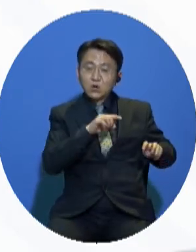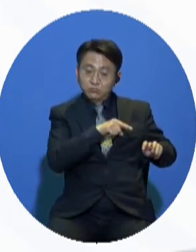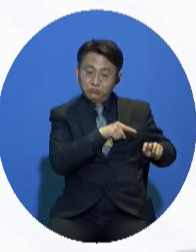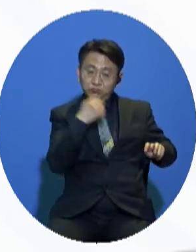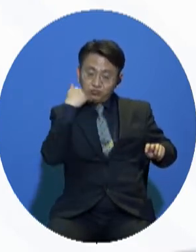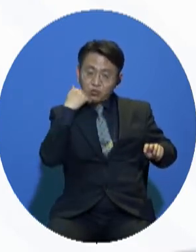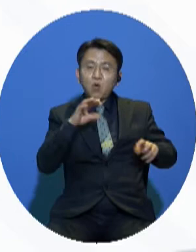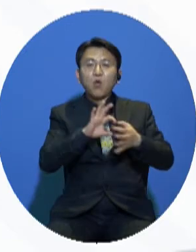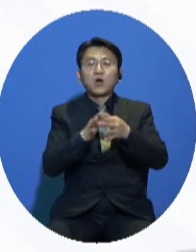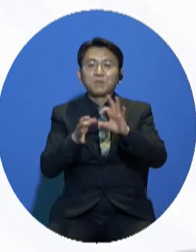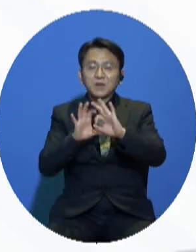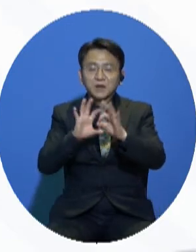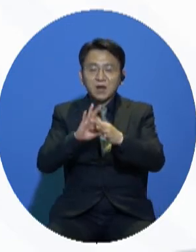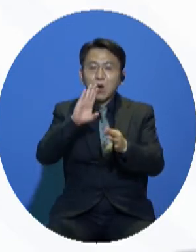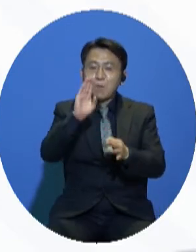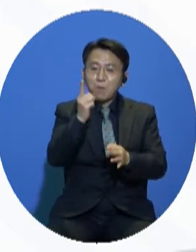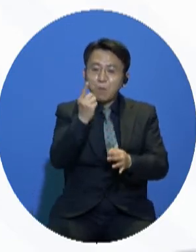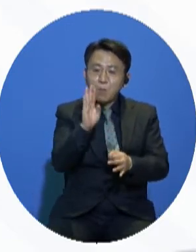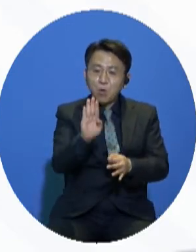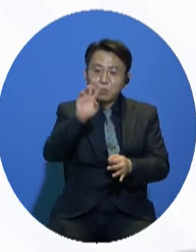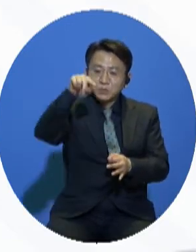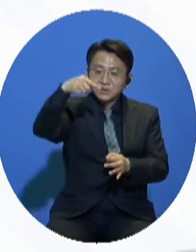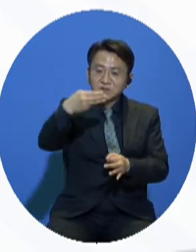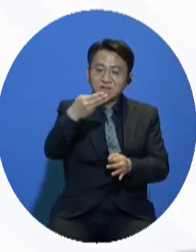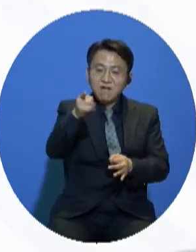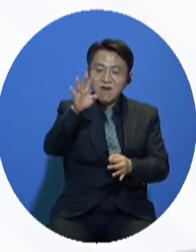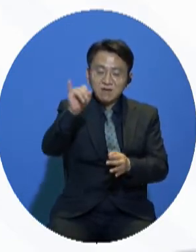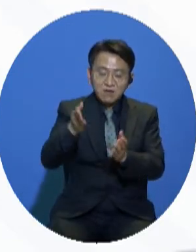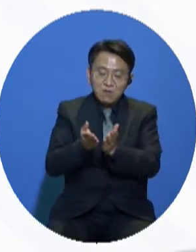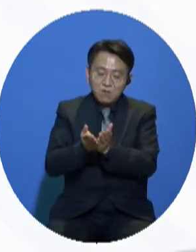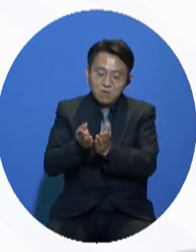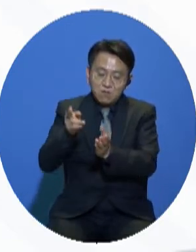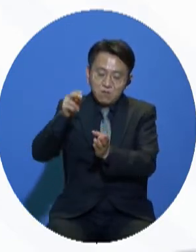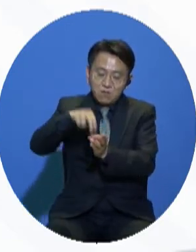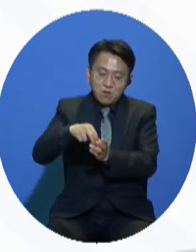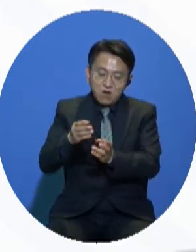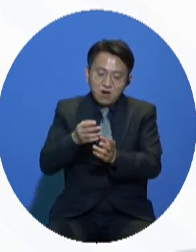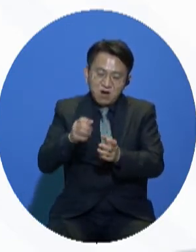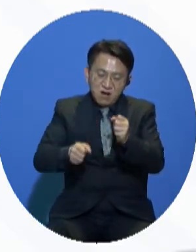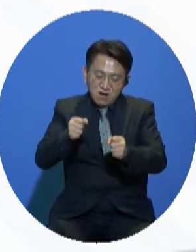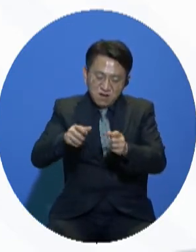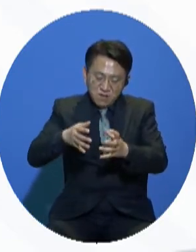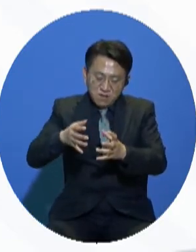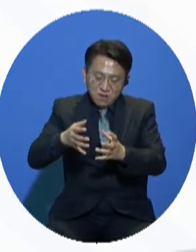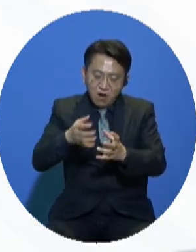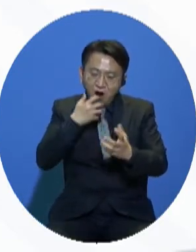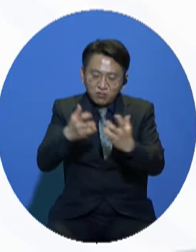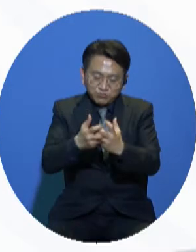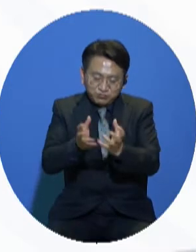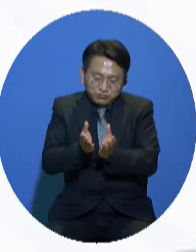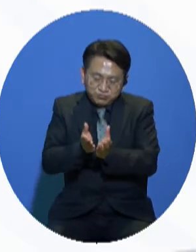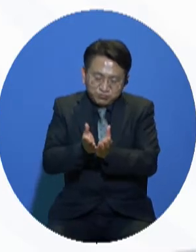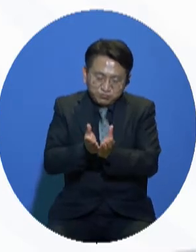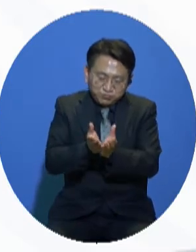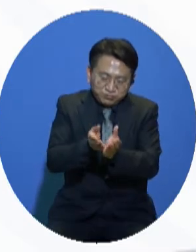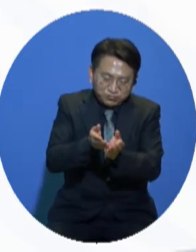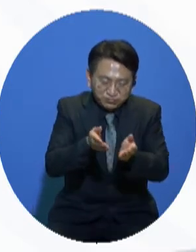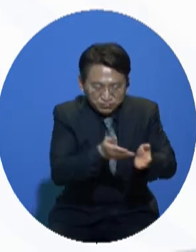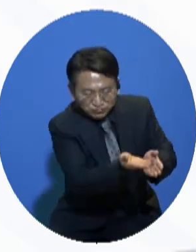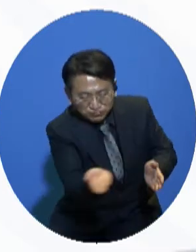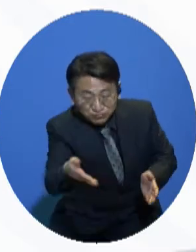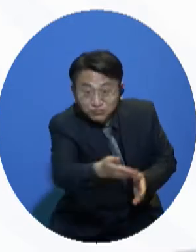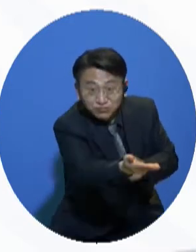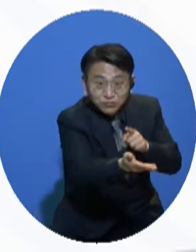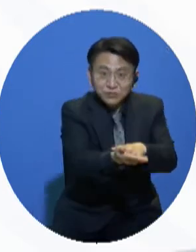올림픽 봅슬레이 올림픽 선수로 헝가리 선수로 활동한 바가 있는 사람이었습니다. 그